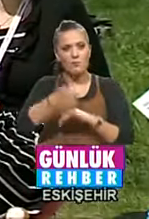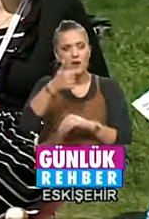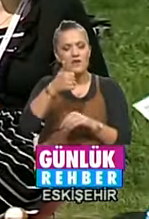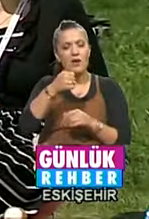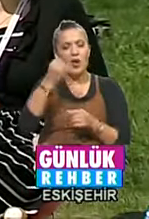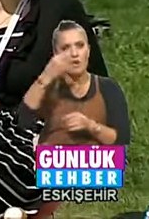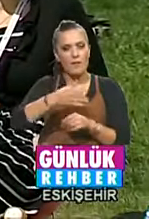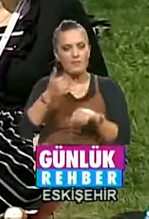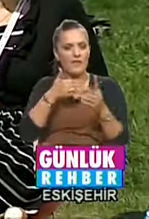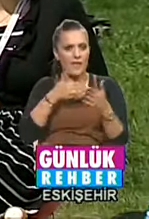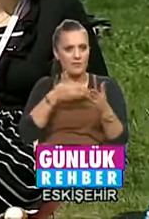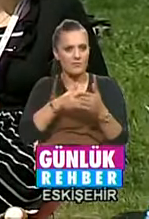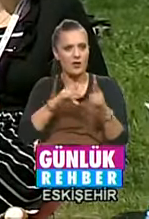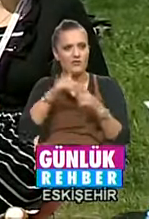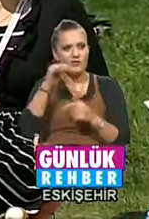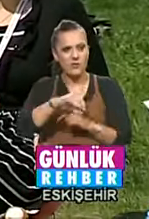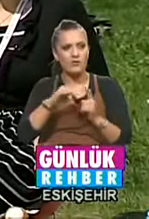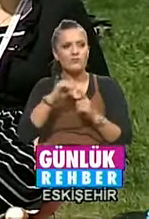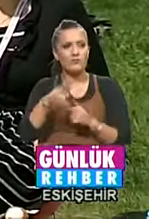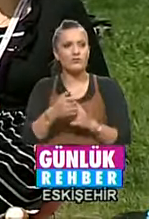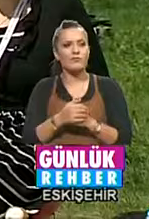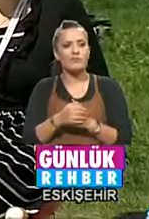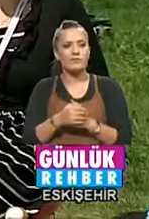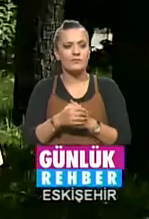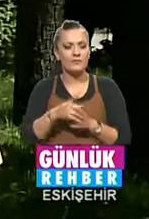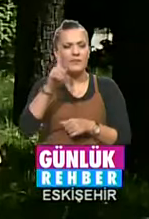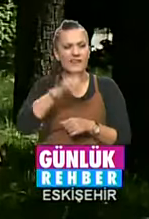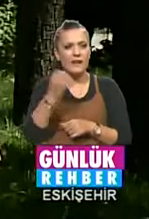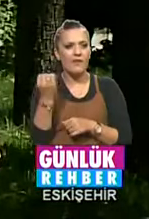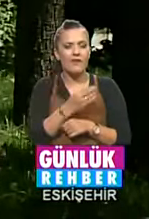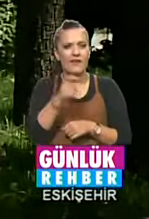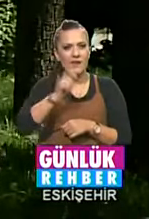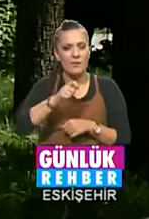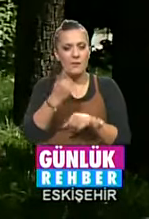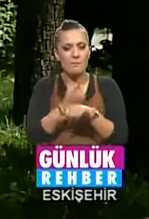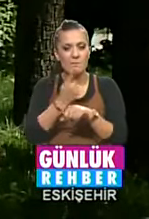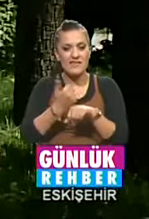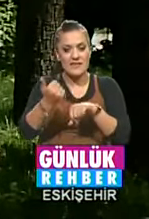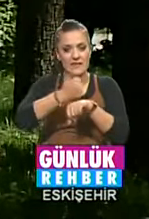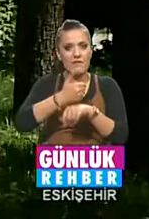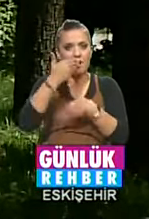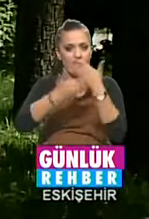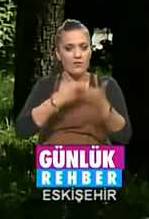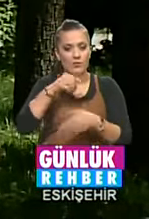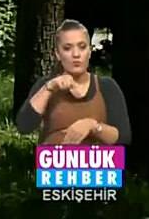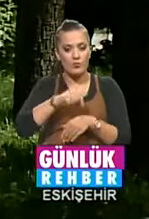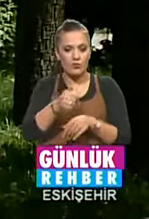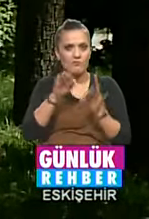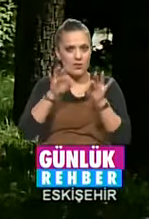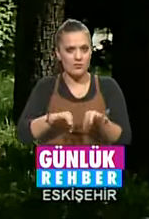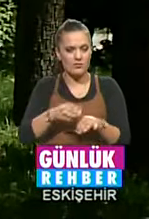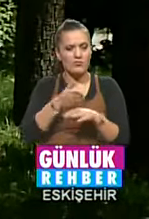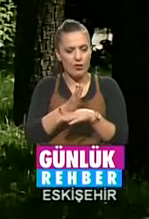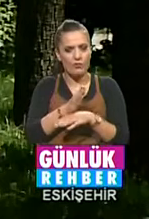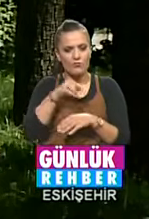Danışmanı. Hoş geldiniz efendim. Hoş bulduk. İlk defa yapılan bir zirveyi anlatacağız, öyle değil mi? Bugün, evet, başladı.